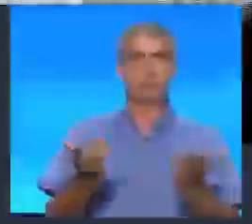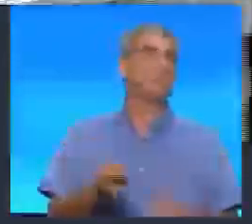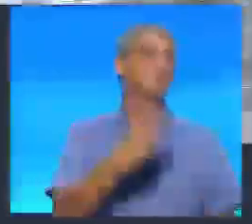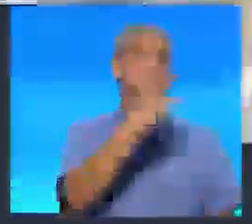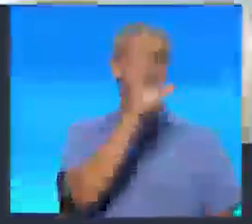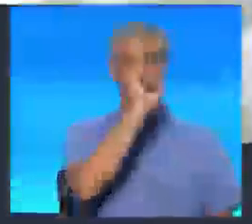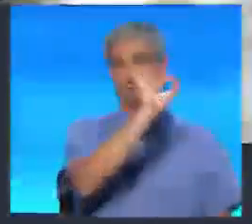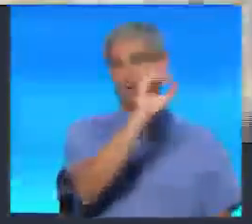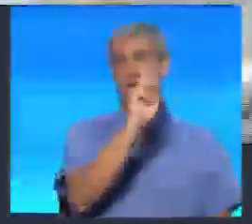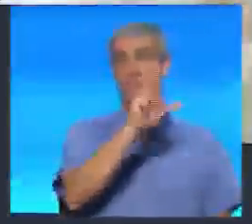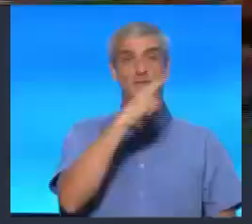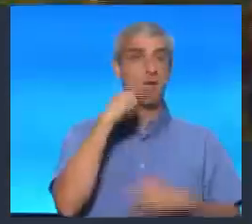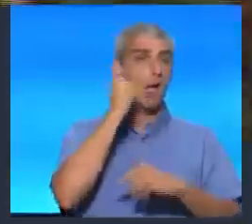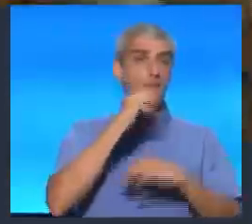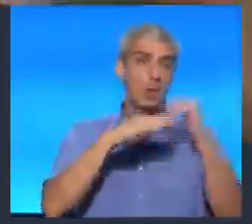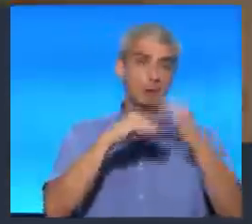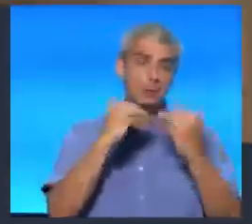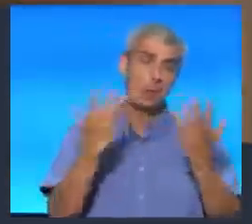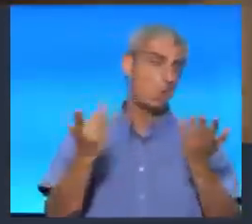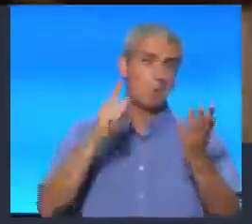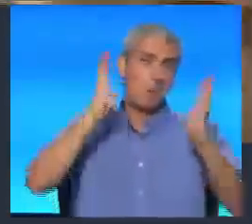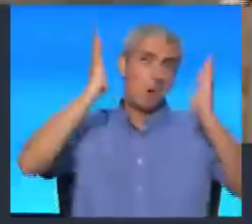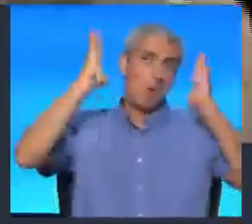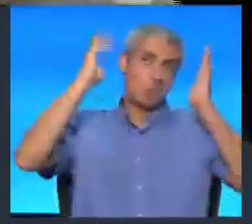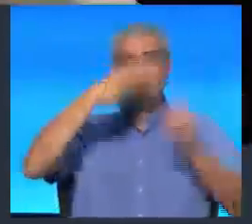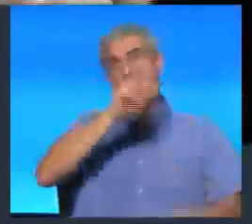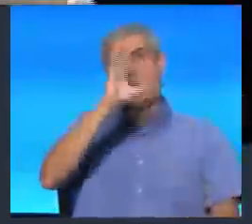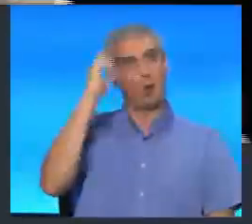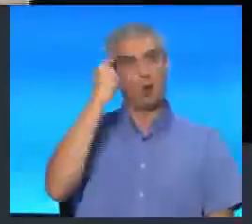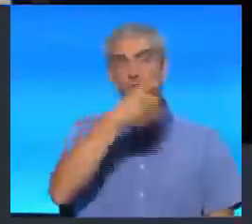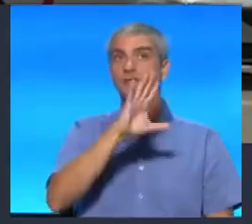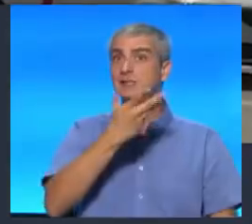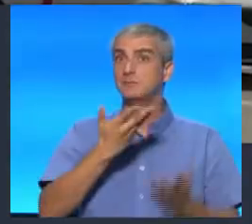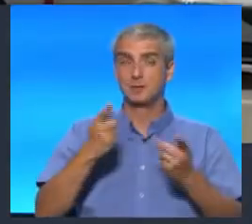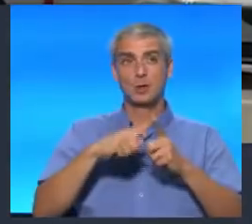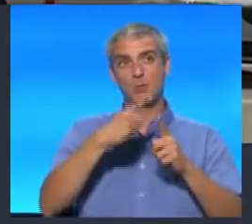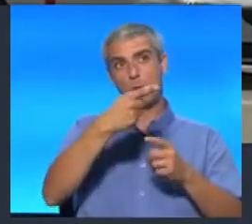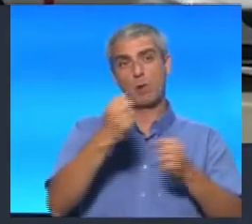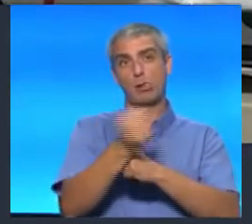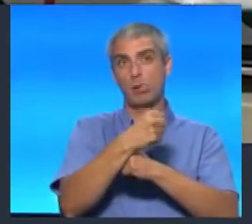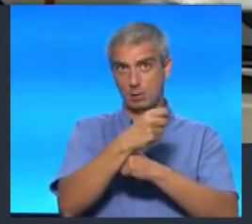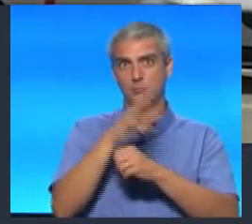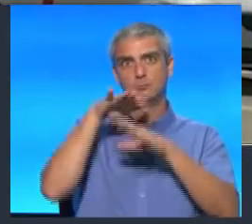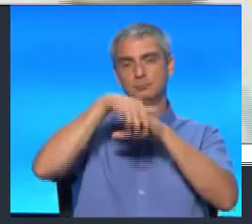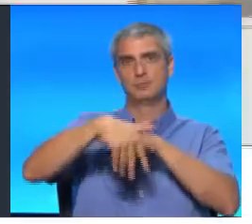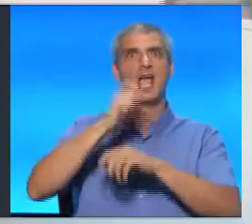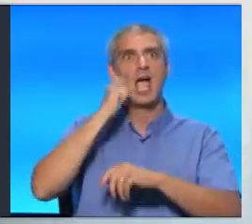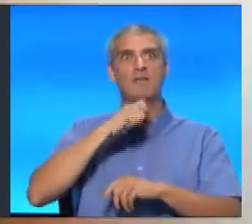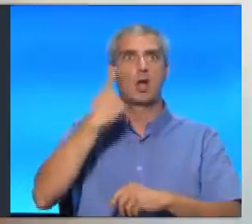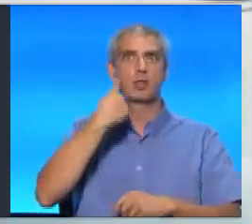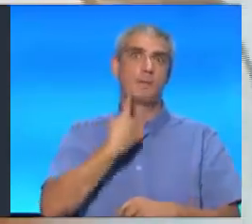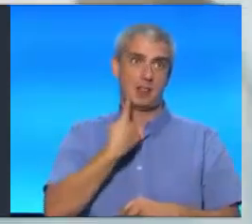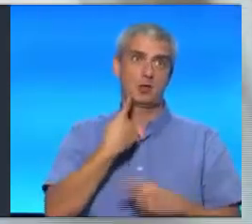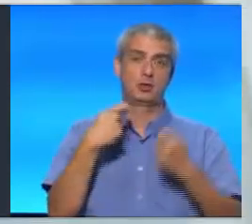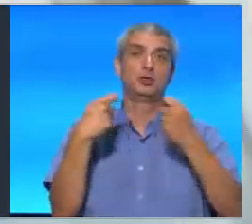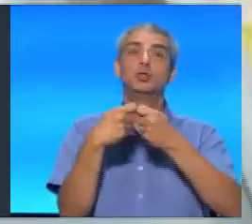לוי, עבירות הבנייה של הרשת כנראה אינן חמורות. מעניין אם הגישה הסלחנית שלו חלחלה גם לעבירות פליליות